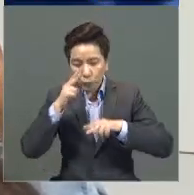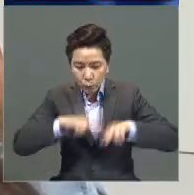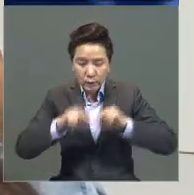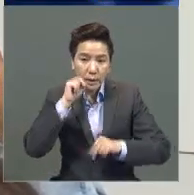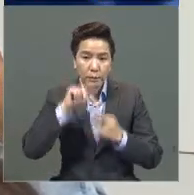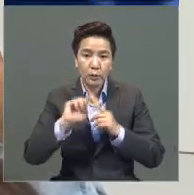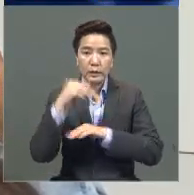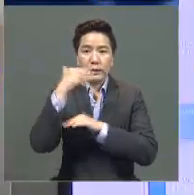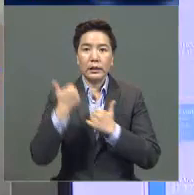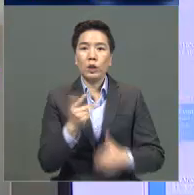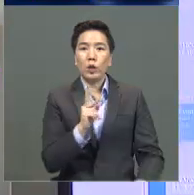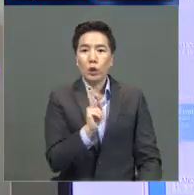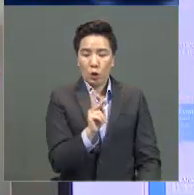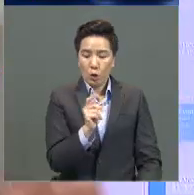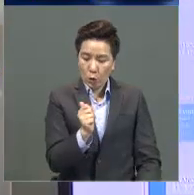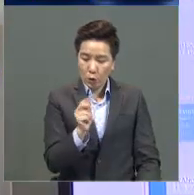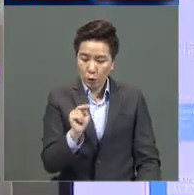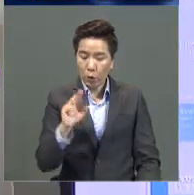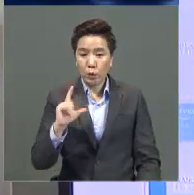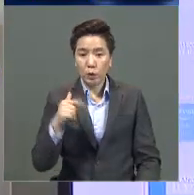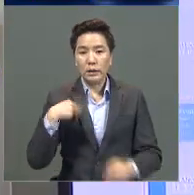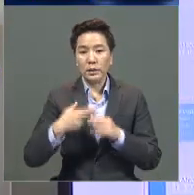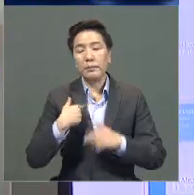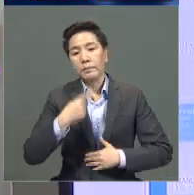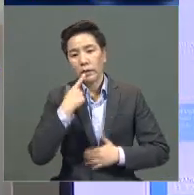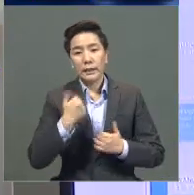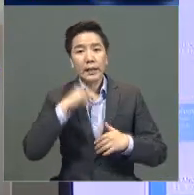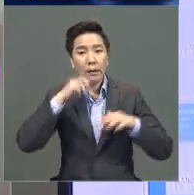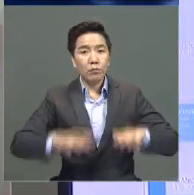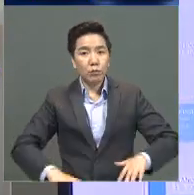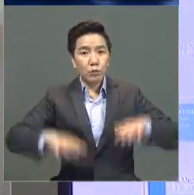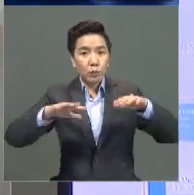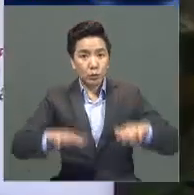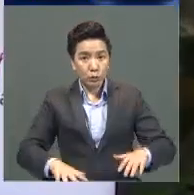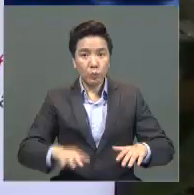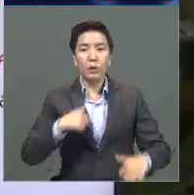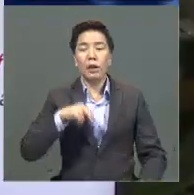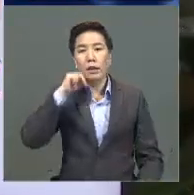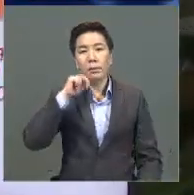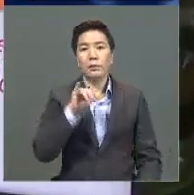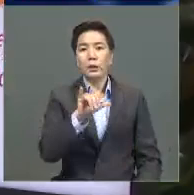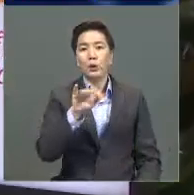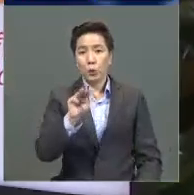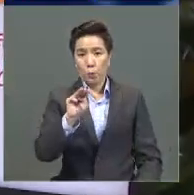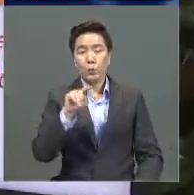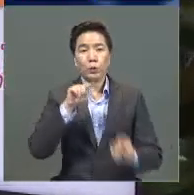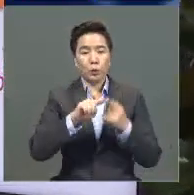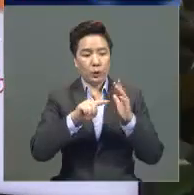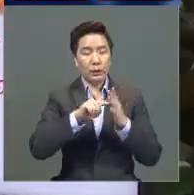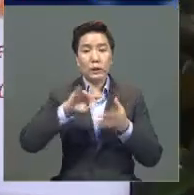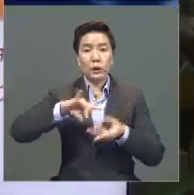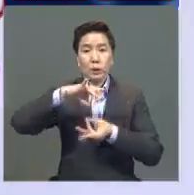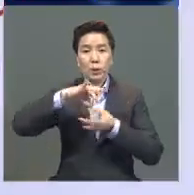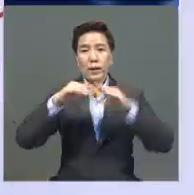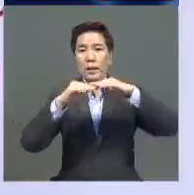อำนวยการน้ำแห่งชาติหรือกทชบอกนะครับว่าตอนนี้ระดับน้ำยมในพื้นที่จังหวัดสุโขทัยปัจจุบันนี้เลย